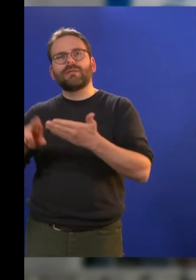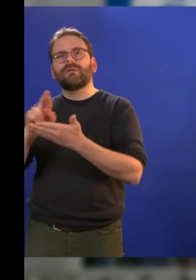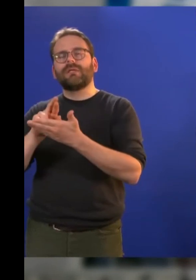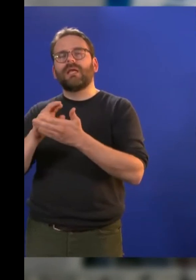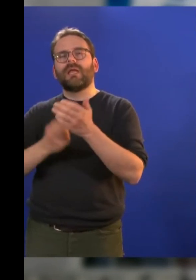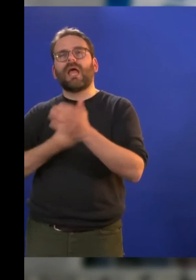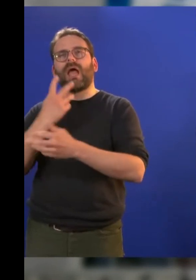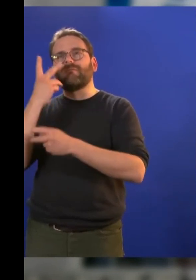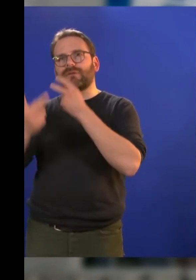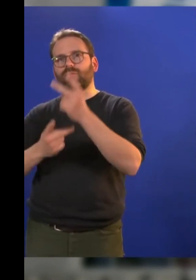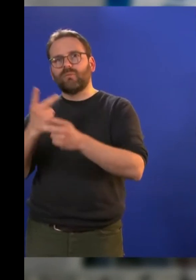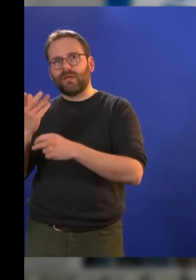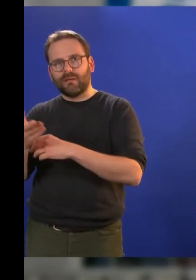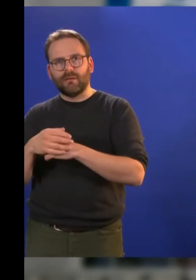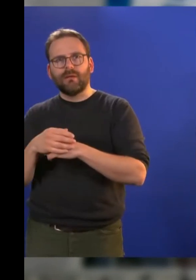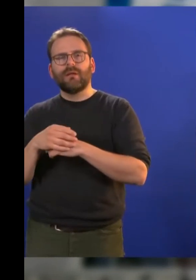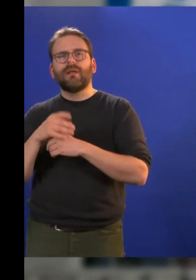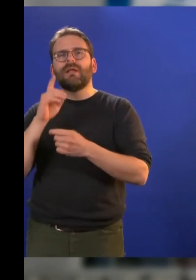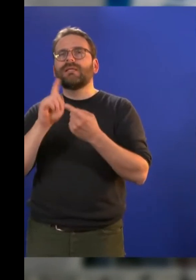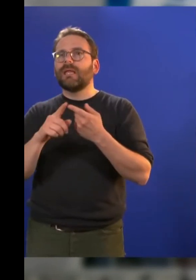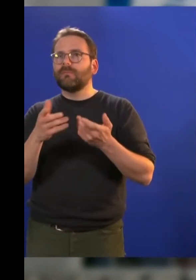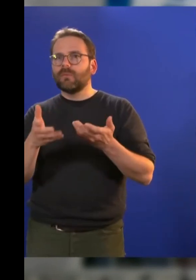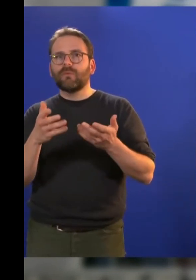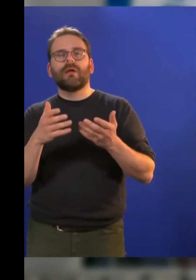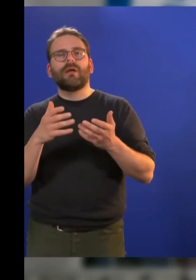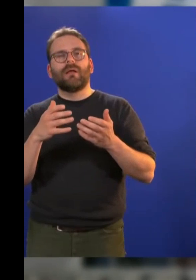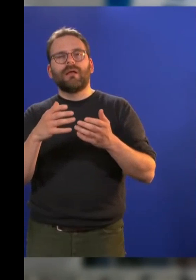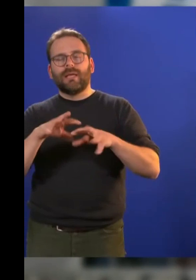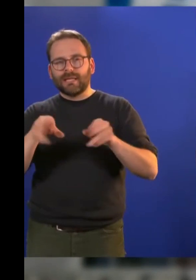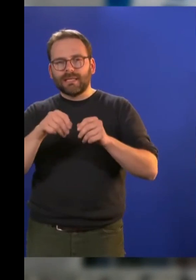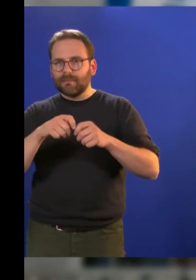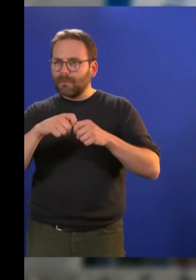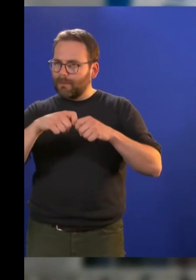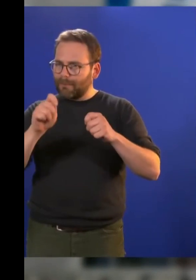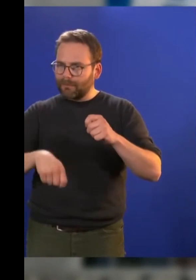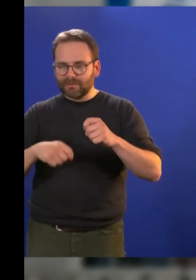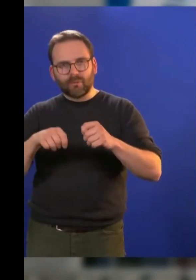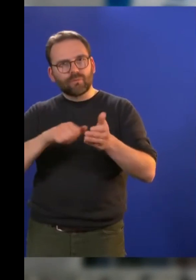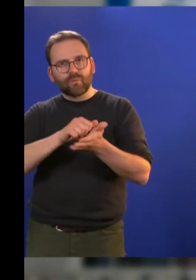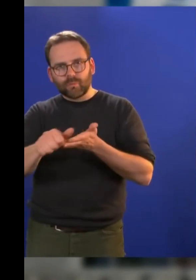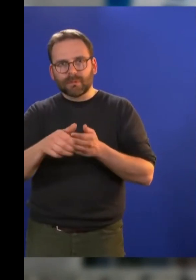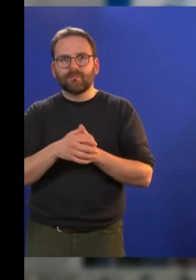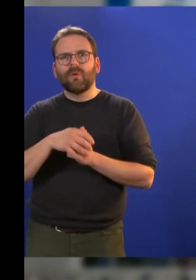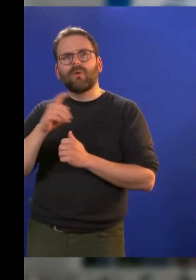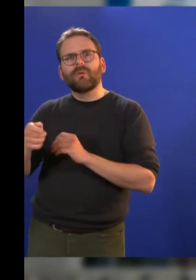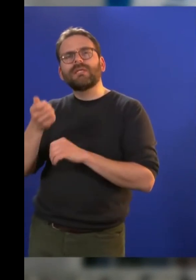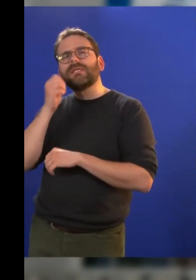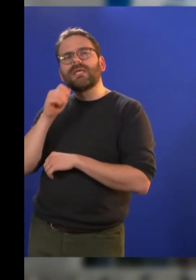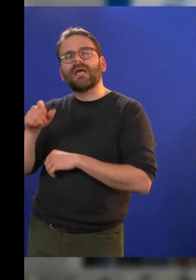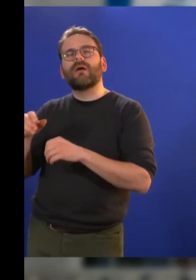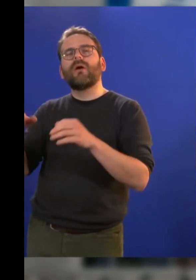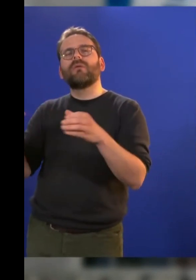qui supprime l'ensemble de son équipe permanente. Hier, toujours, une rencontre avec notre ensemble